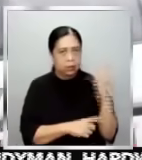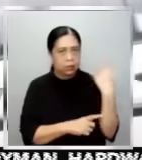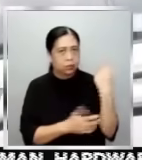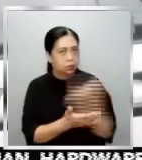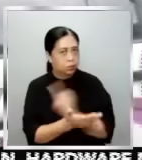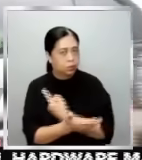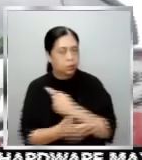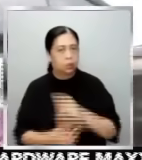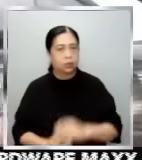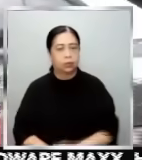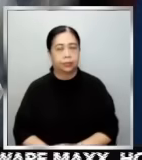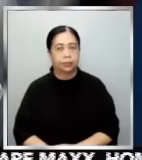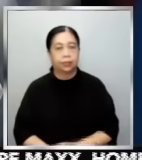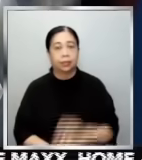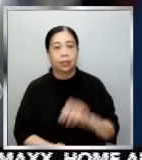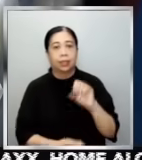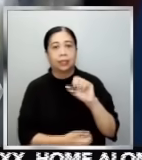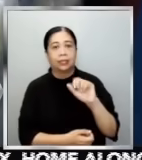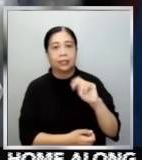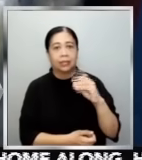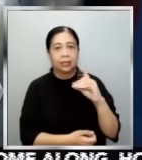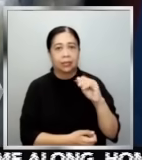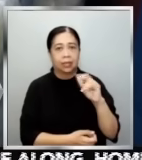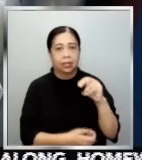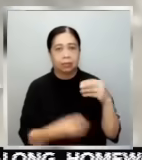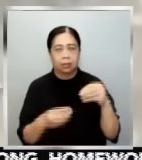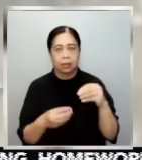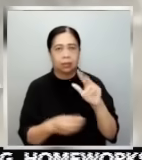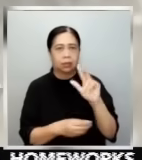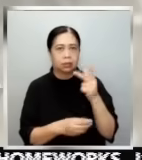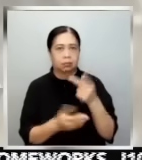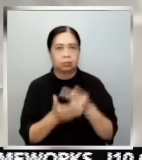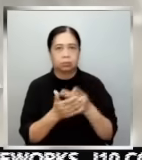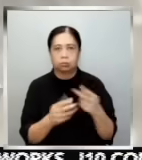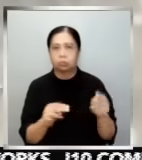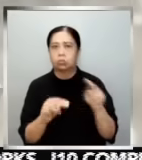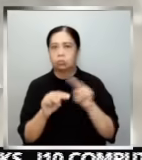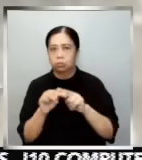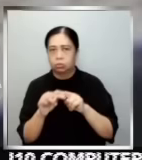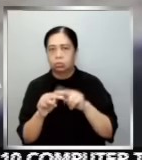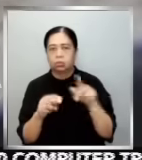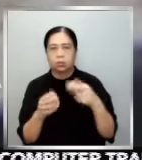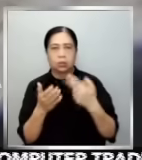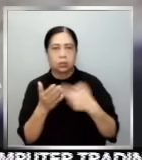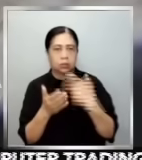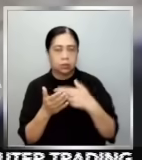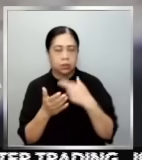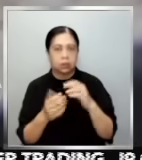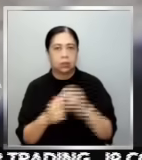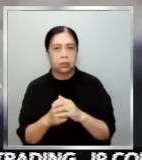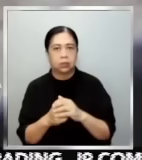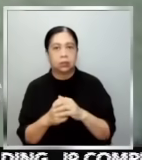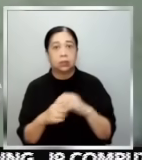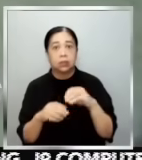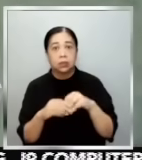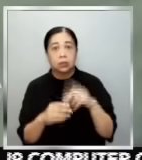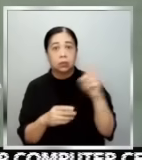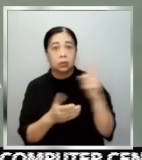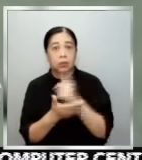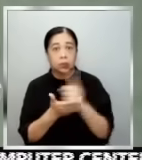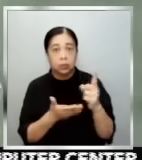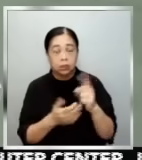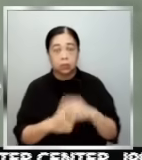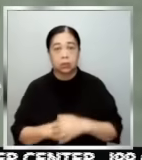php800 market naman Hanggang t3 kada kilo ang itinaas ng presyo ng bigas sa loob ng isang linggo